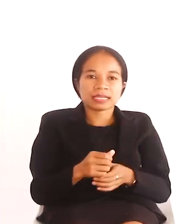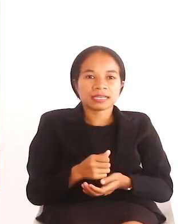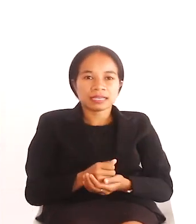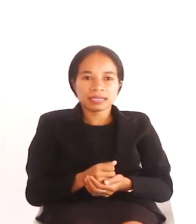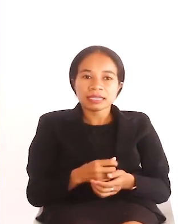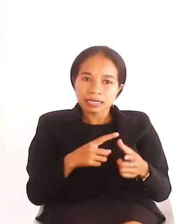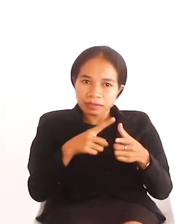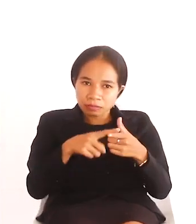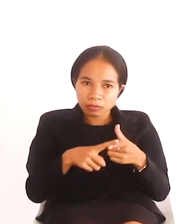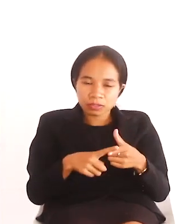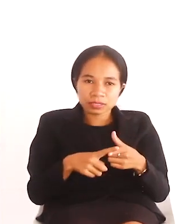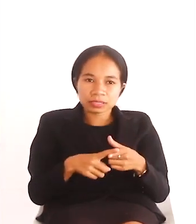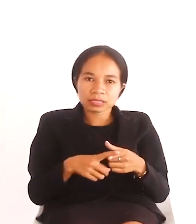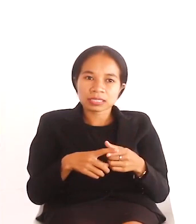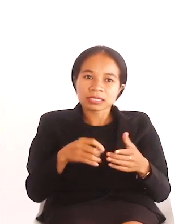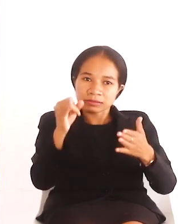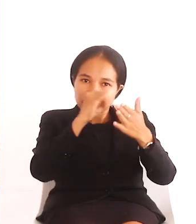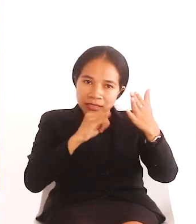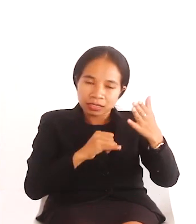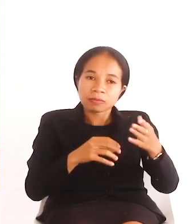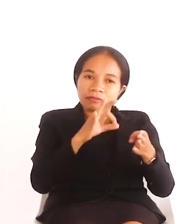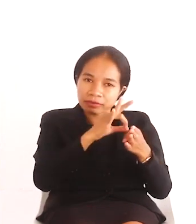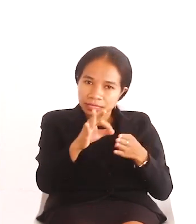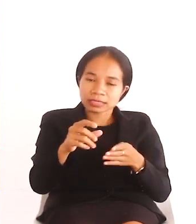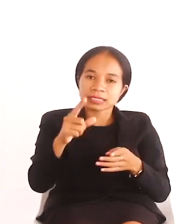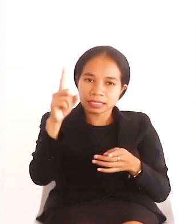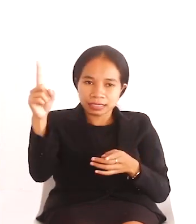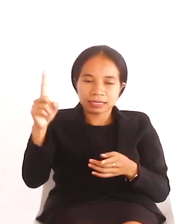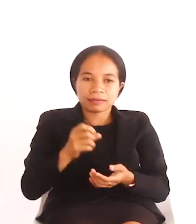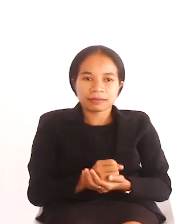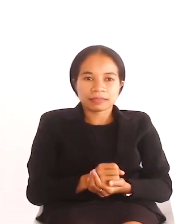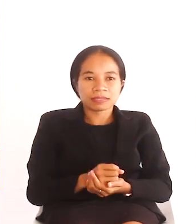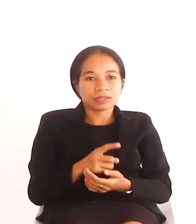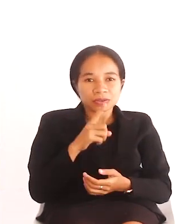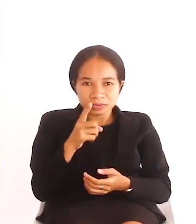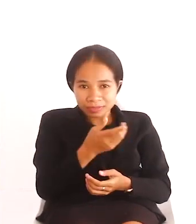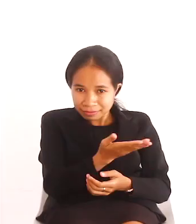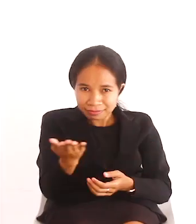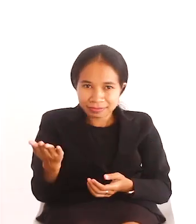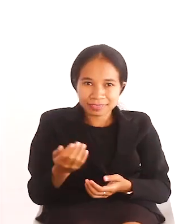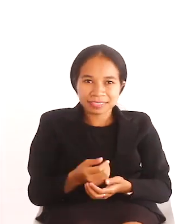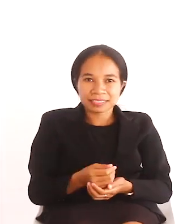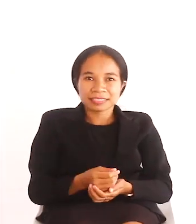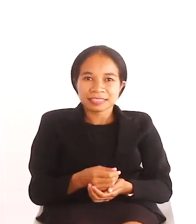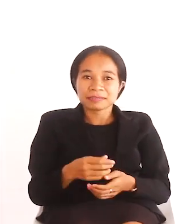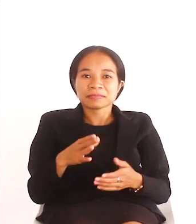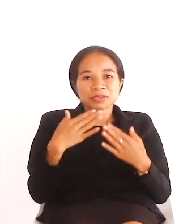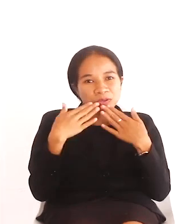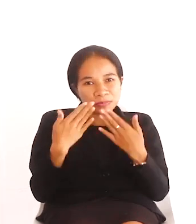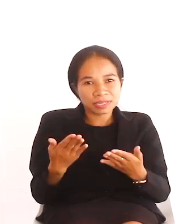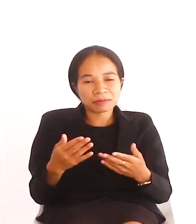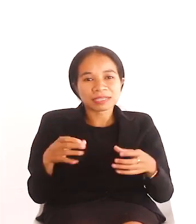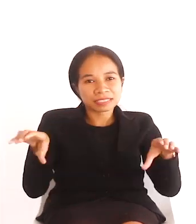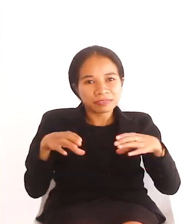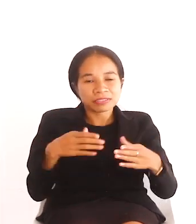Hafoin akompanya ho desenyo ba fraze ide-idek. Lo sona alin sira? Nune, obrigada ba